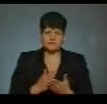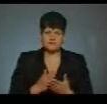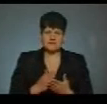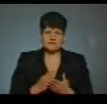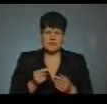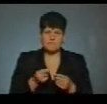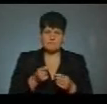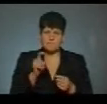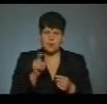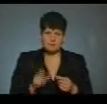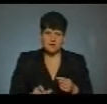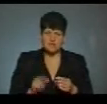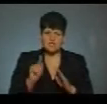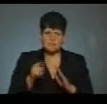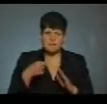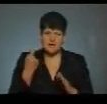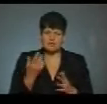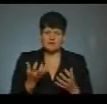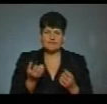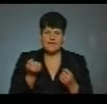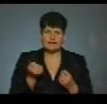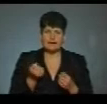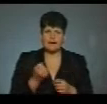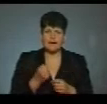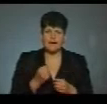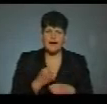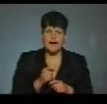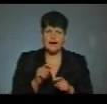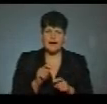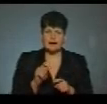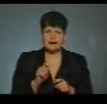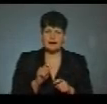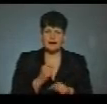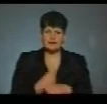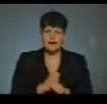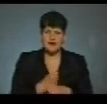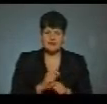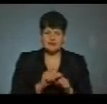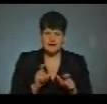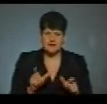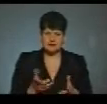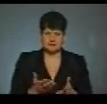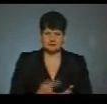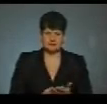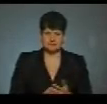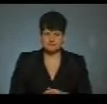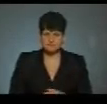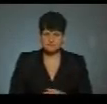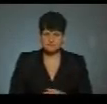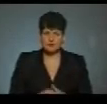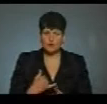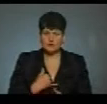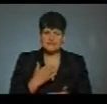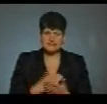пробірки та шпателі для того, щоб забирати аналізи, зразки для аналізів, для лабораторного підтвердження. У нас